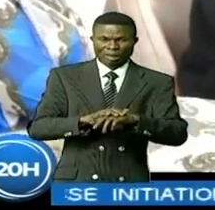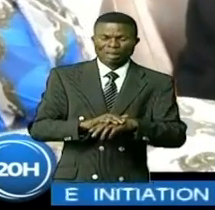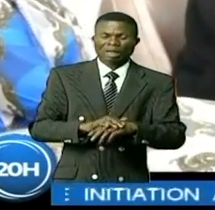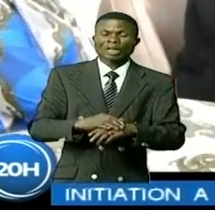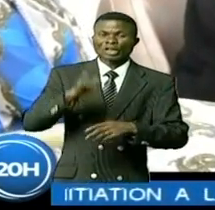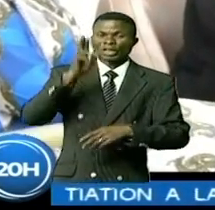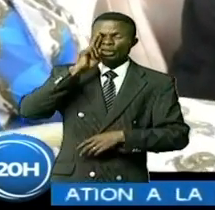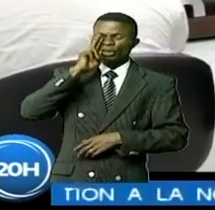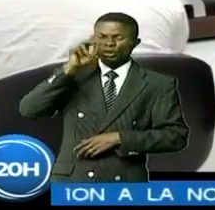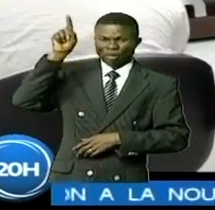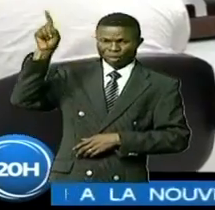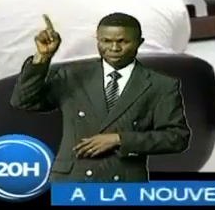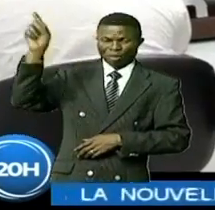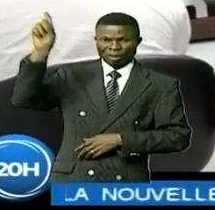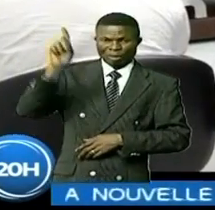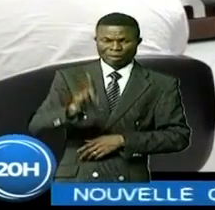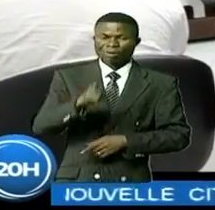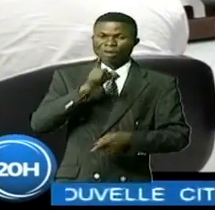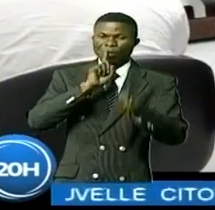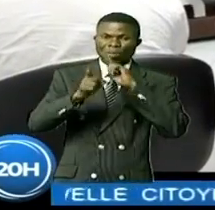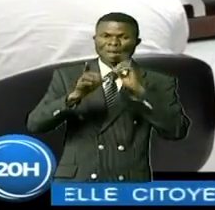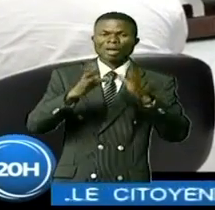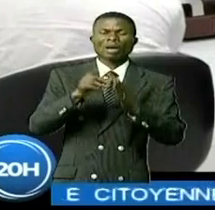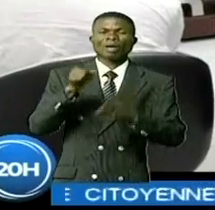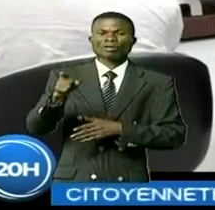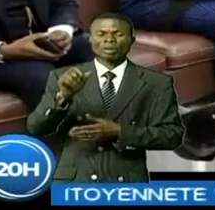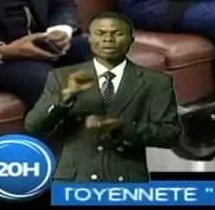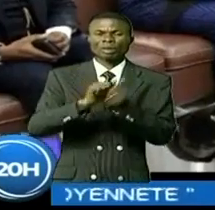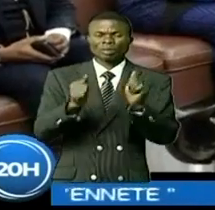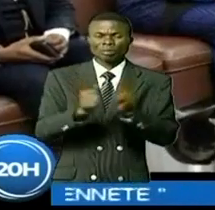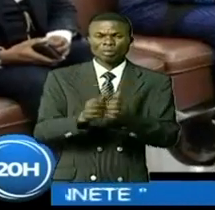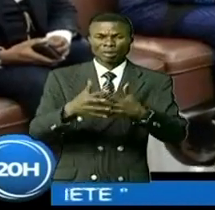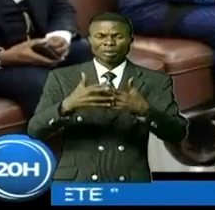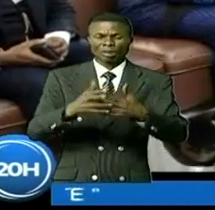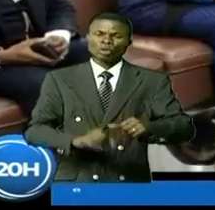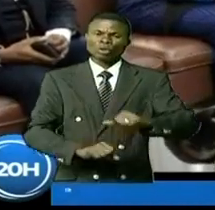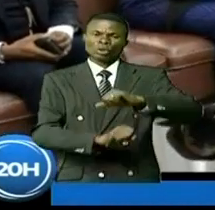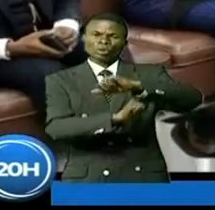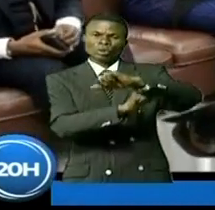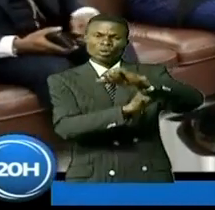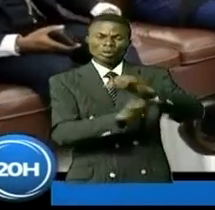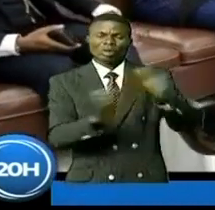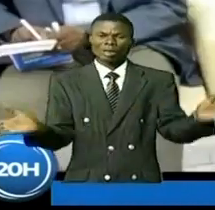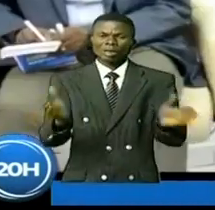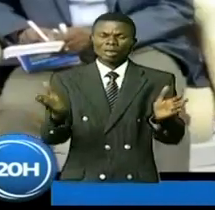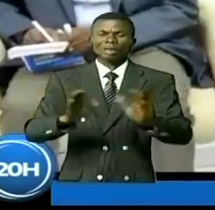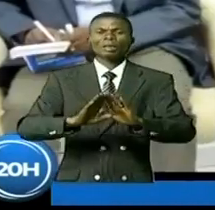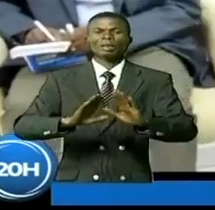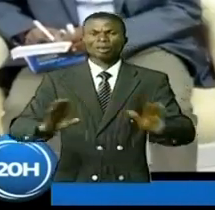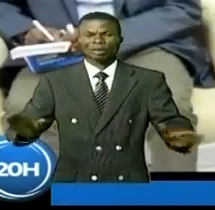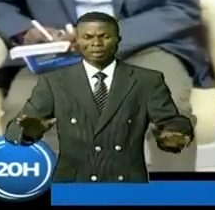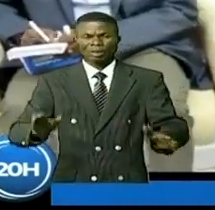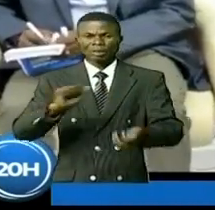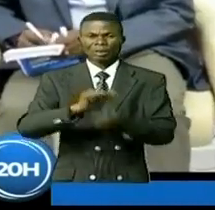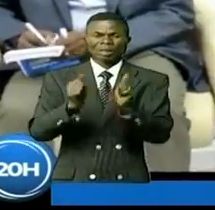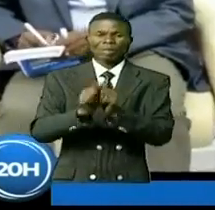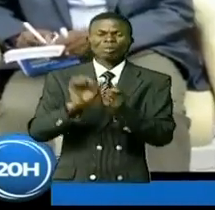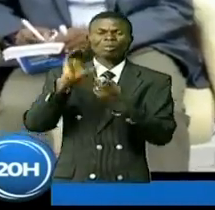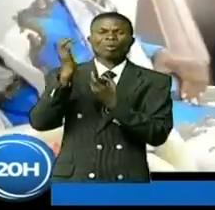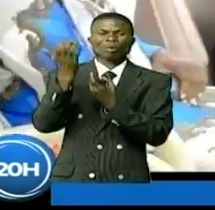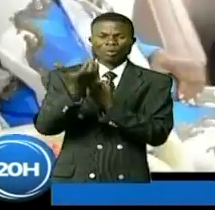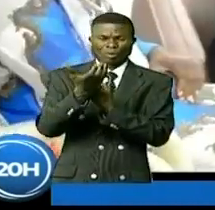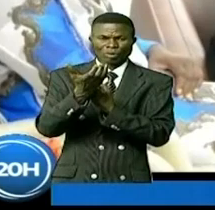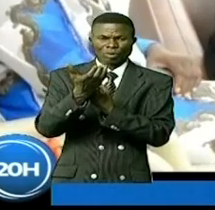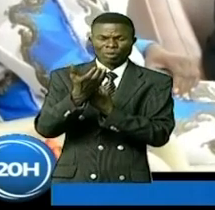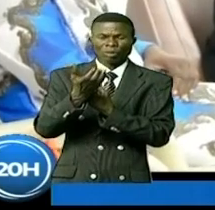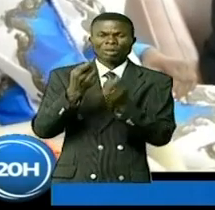au Nigeria, venu échanger avec elle sur un partenariat d'accompagnement et de renforcement de capacité du secteur culturel en